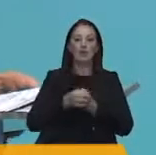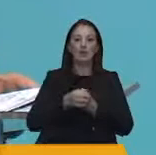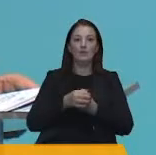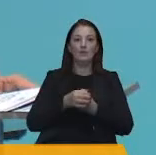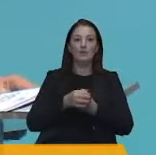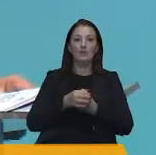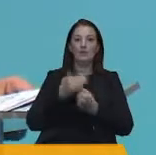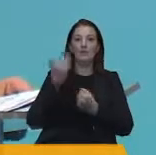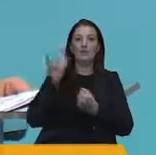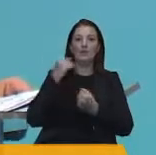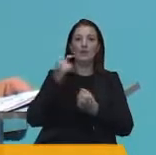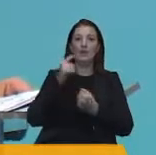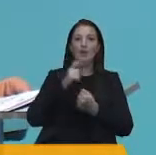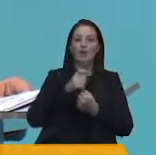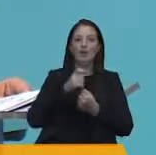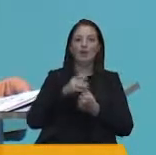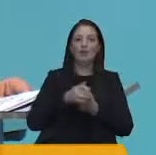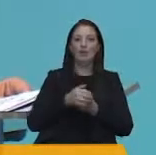geçen ay